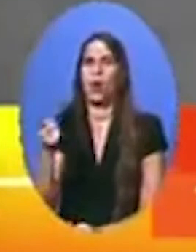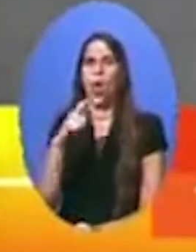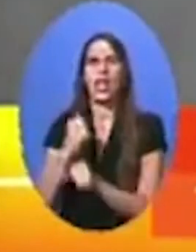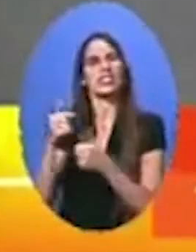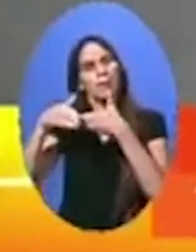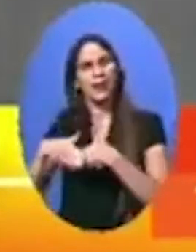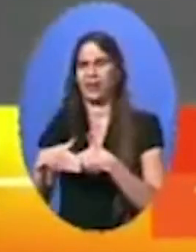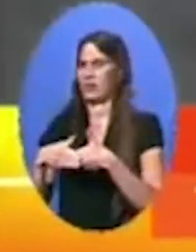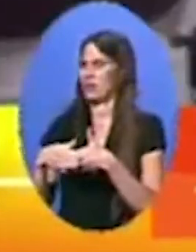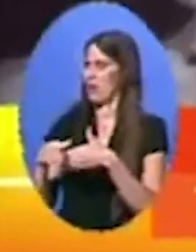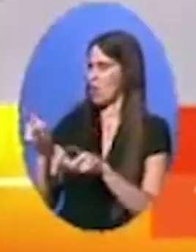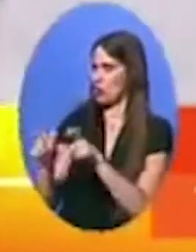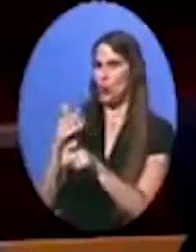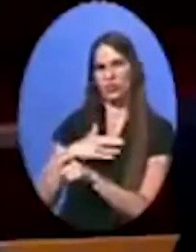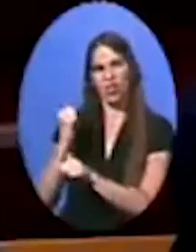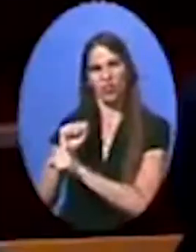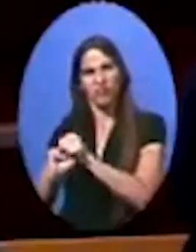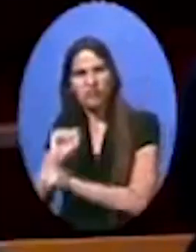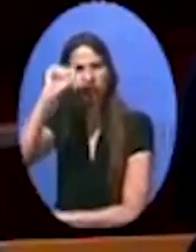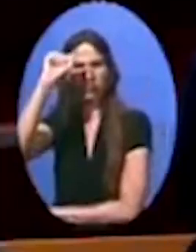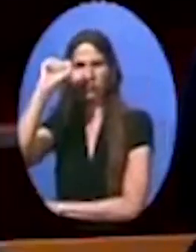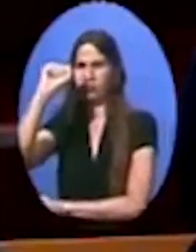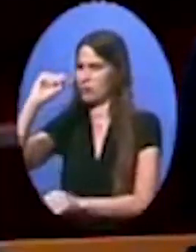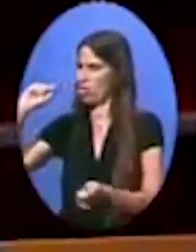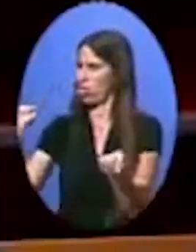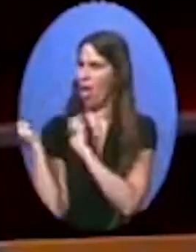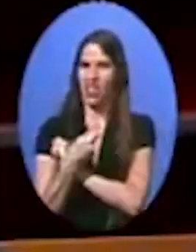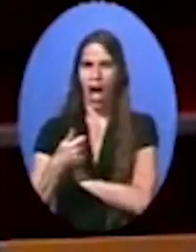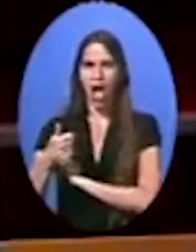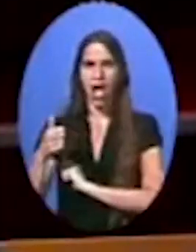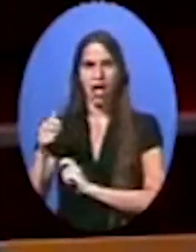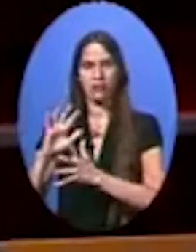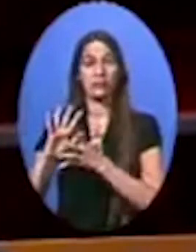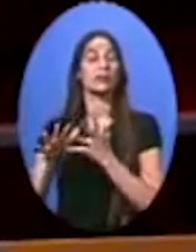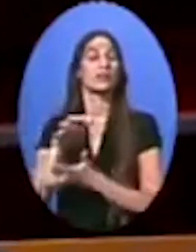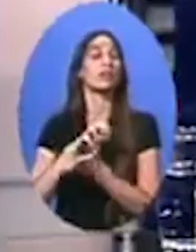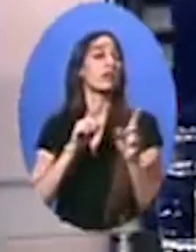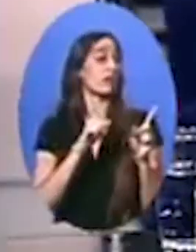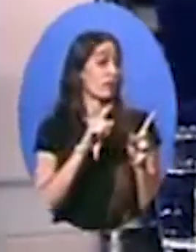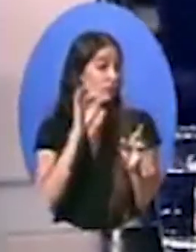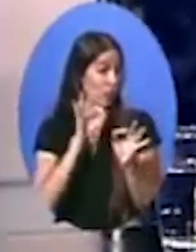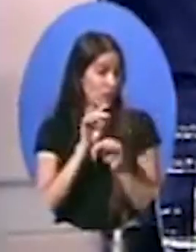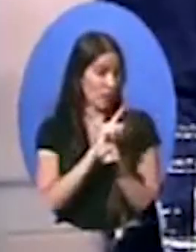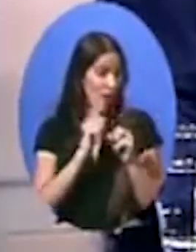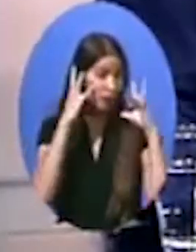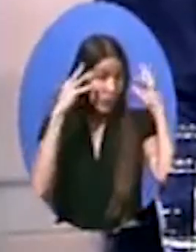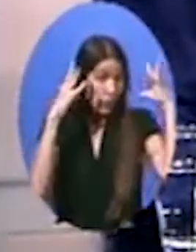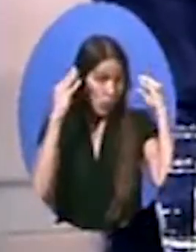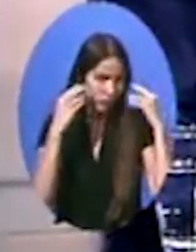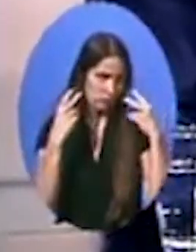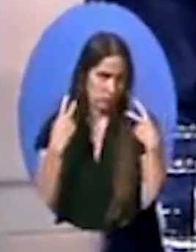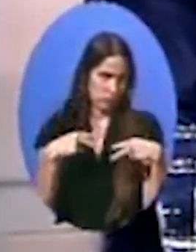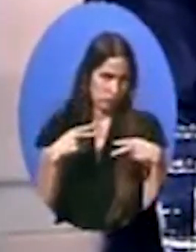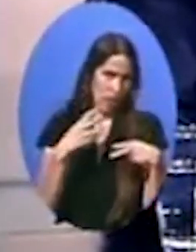עם כאלה שרוצים לעשות הפיכה או לעשות הפיכה צבאית. כשבאותה שעה אנחנו מזכירים שבן גוריון לא פחות חשש